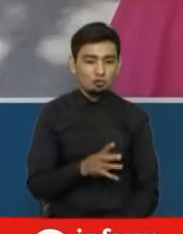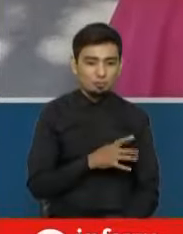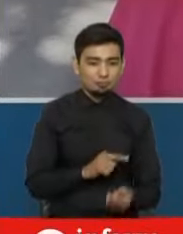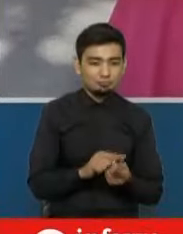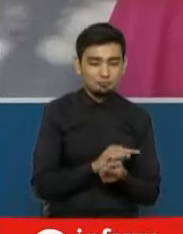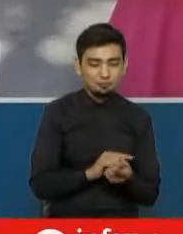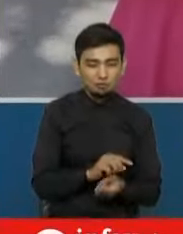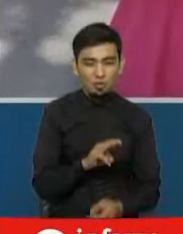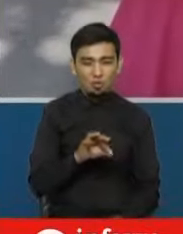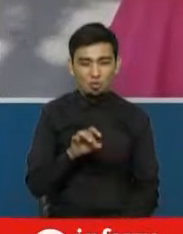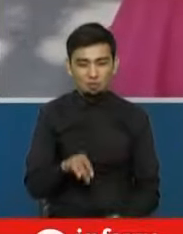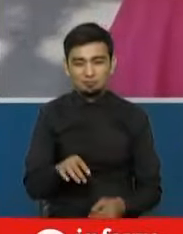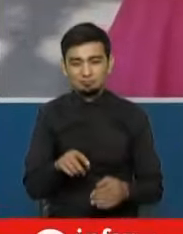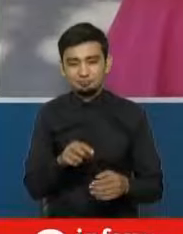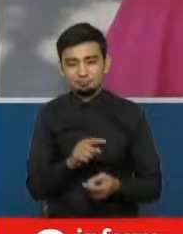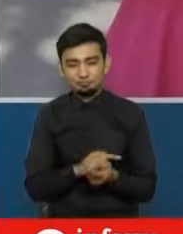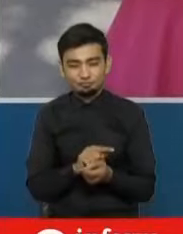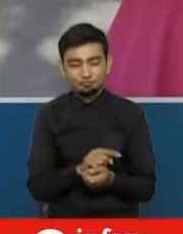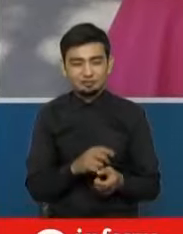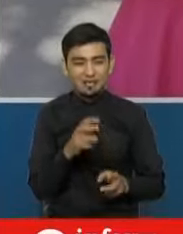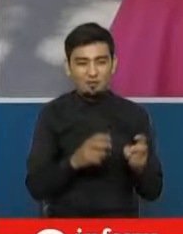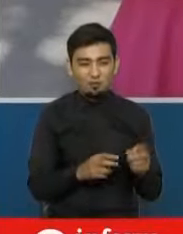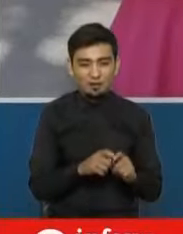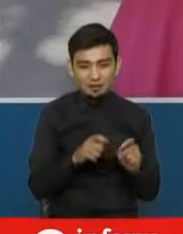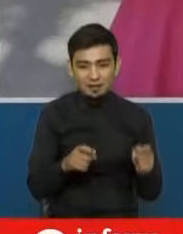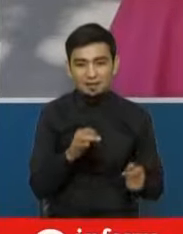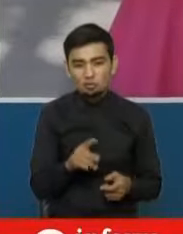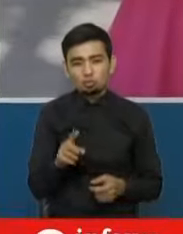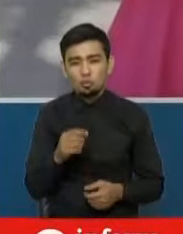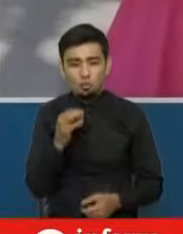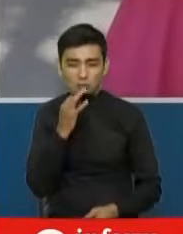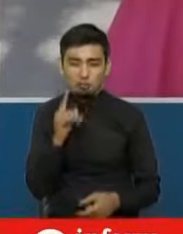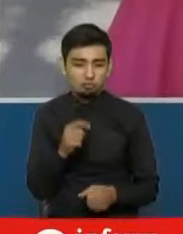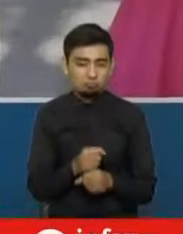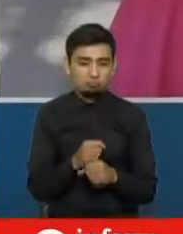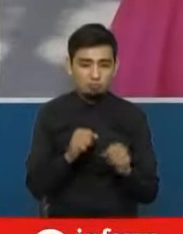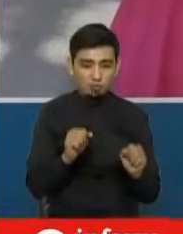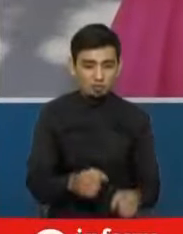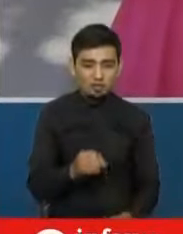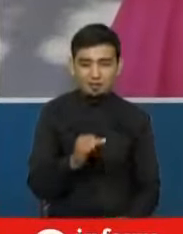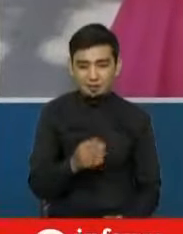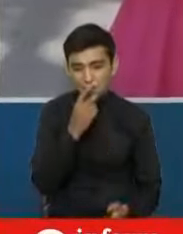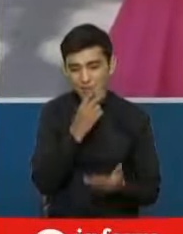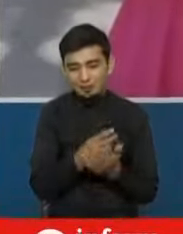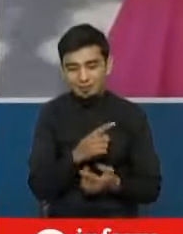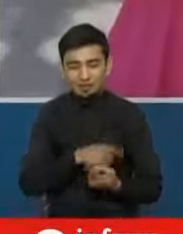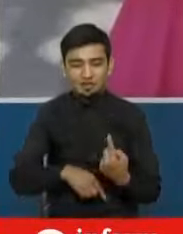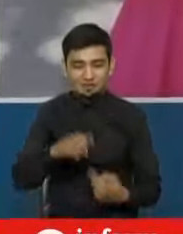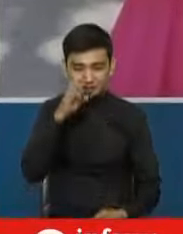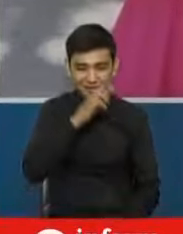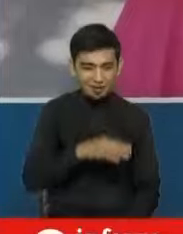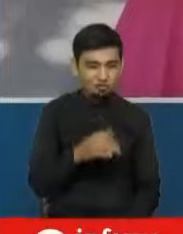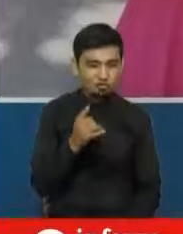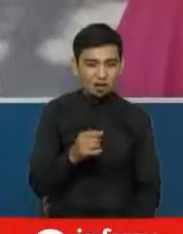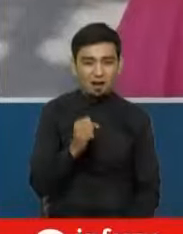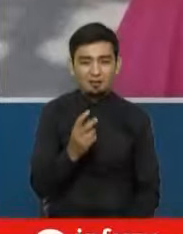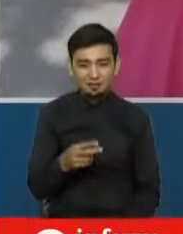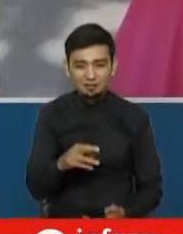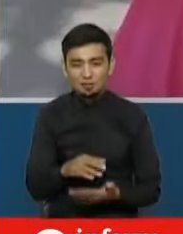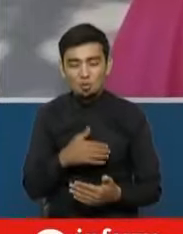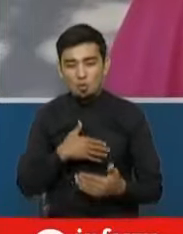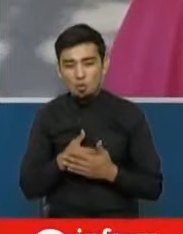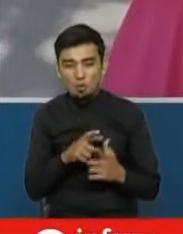переработке отходов. Ведь из переработанного пластика можно сделать что угодно. Пока же в нашей стране проводятся экологические акции.